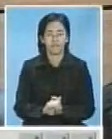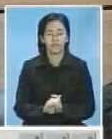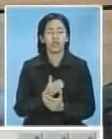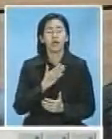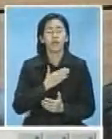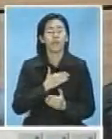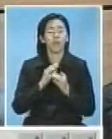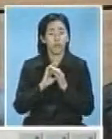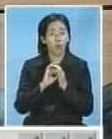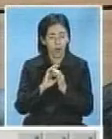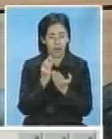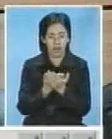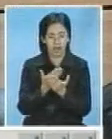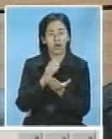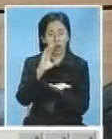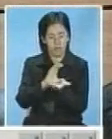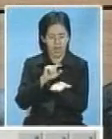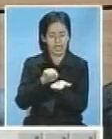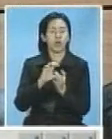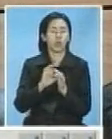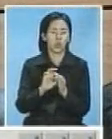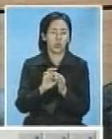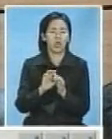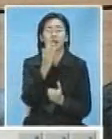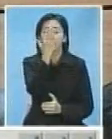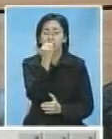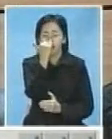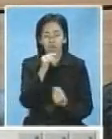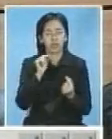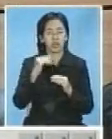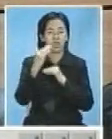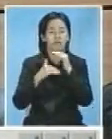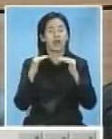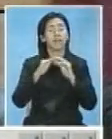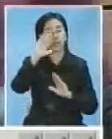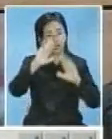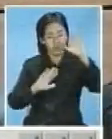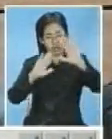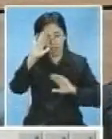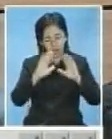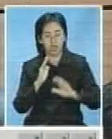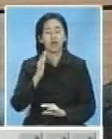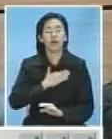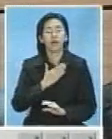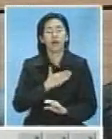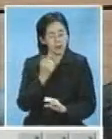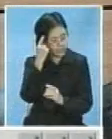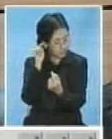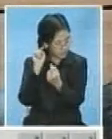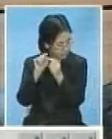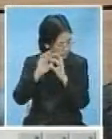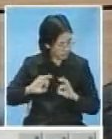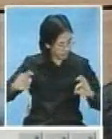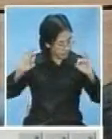ลกับงบประมาณก้อนนี้เนี่ยก็เพราะว่าการพัฒนาประชาธิปไตยเราถือว่าเป็นทิศทางของชาติเ